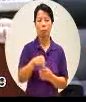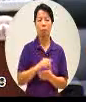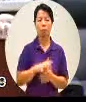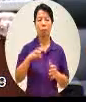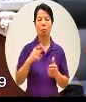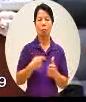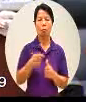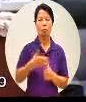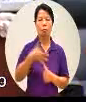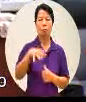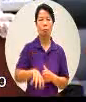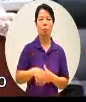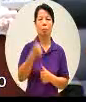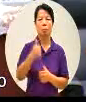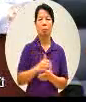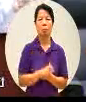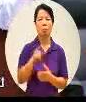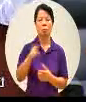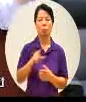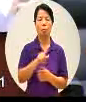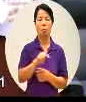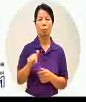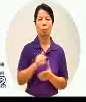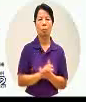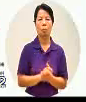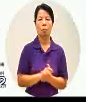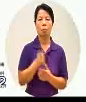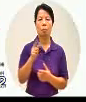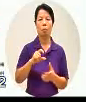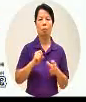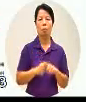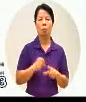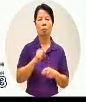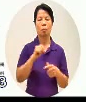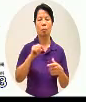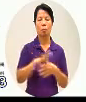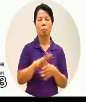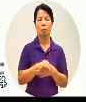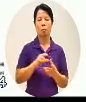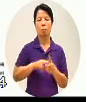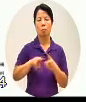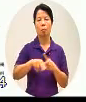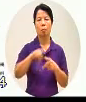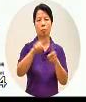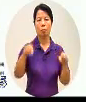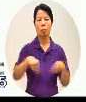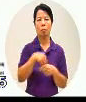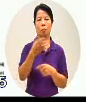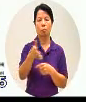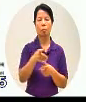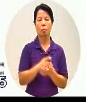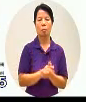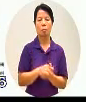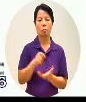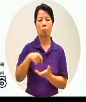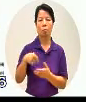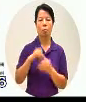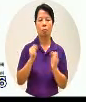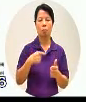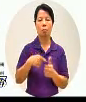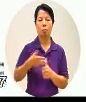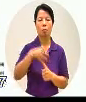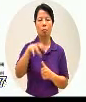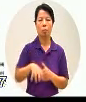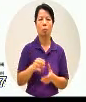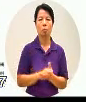长，这个东西哈、哦，这些公文都是你们家的。我相信不是只有教育局这